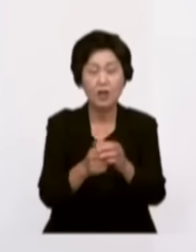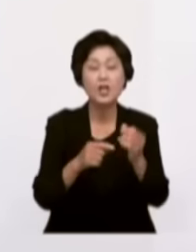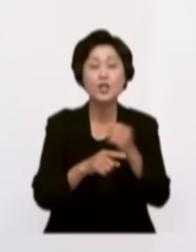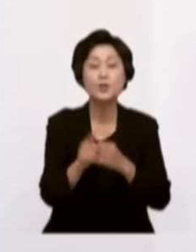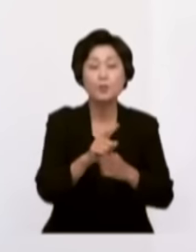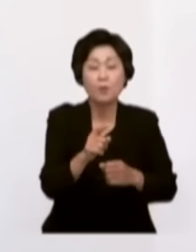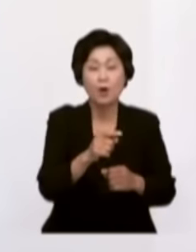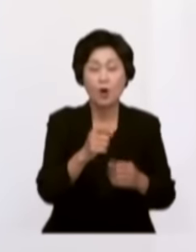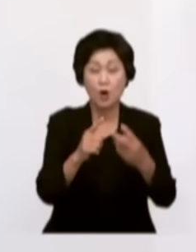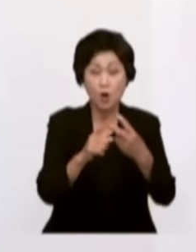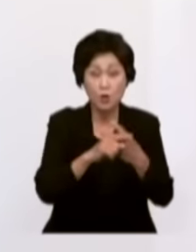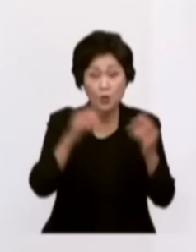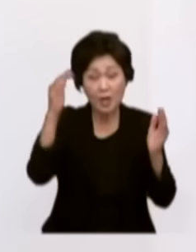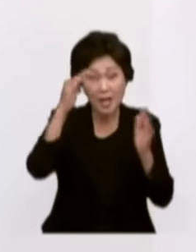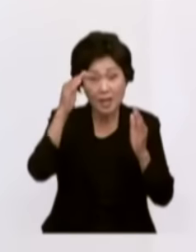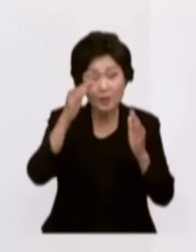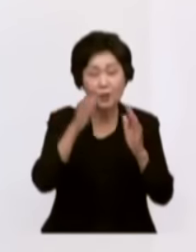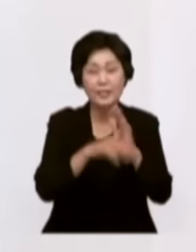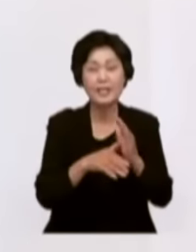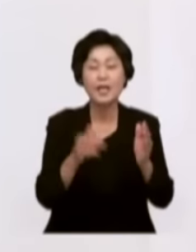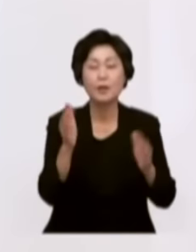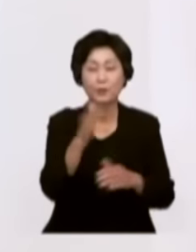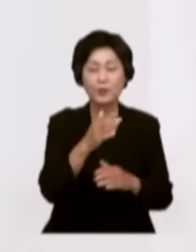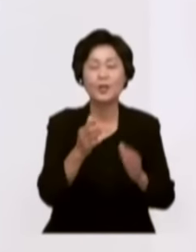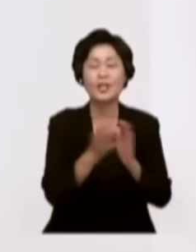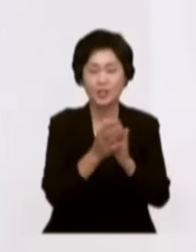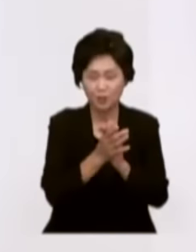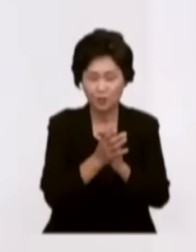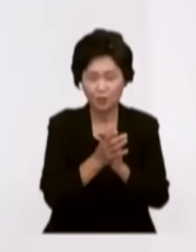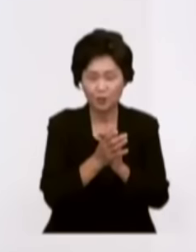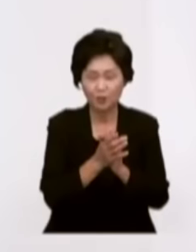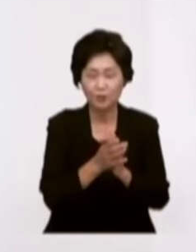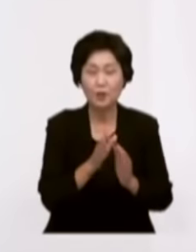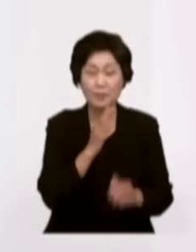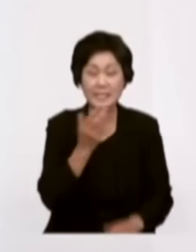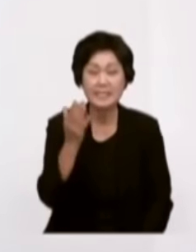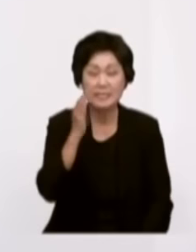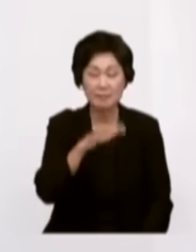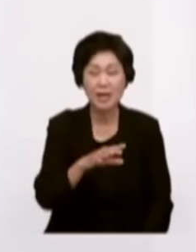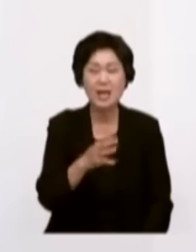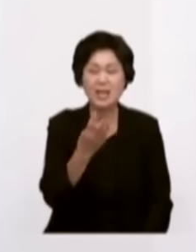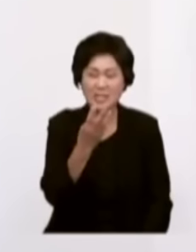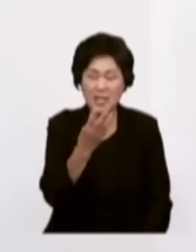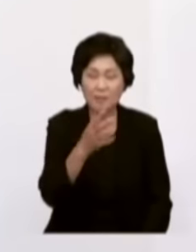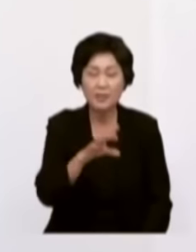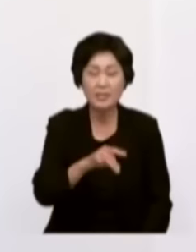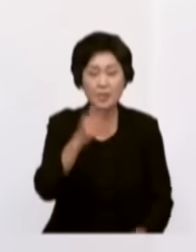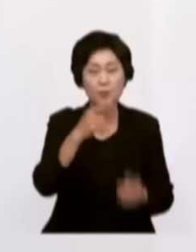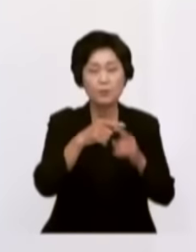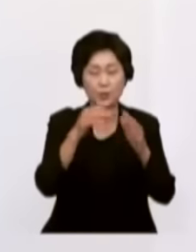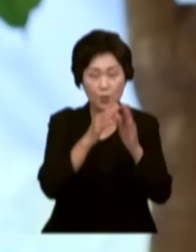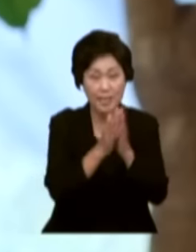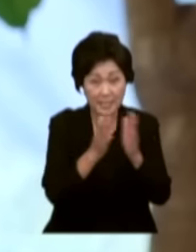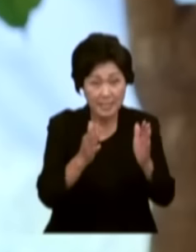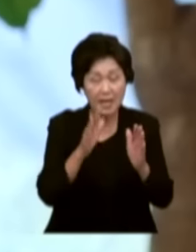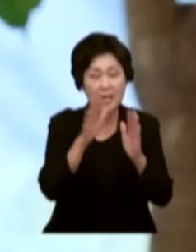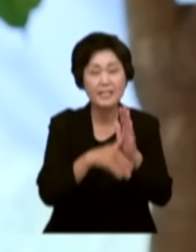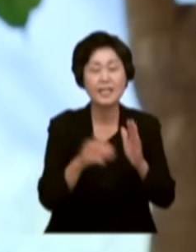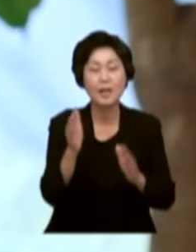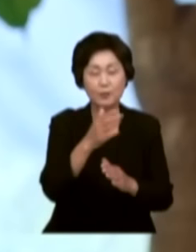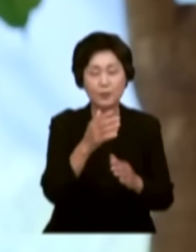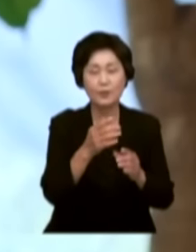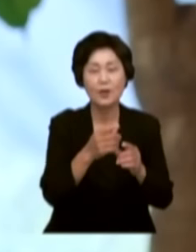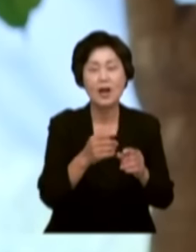중학교 때부터 친구이기도 하지만 세 명이서 이제 그 집에서 개척교회 시작할 때부터 제가 늘 주성민 목사님 옆에 있었어요.